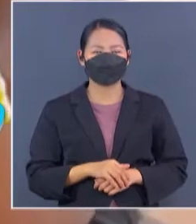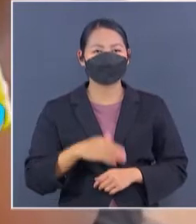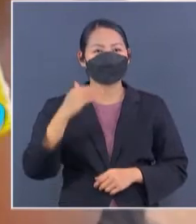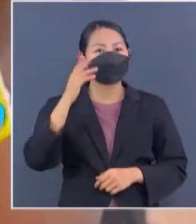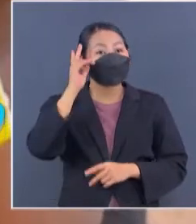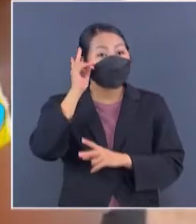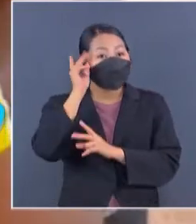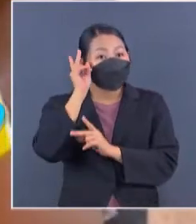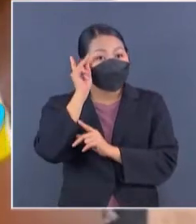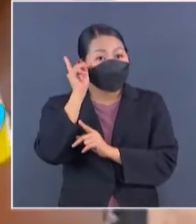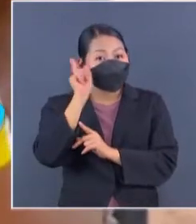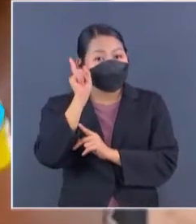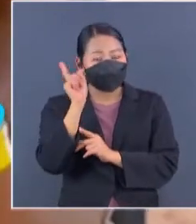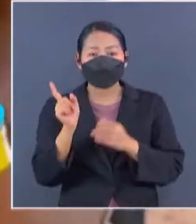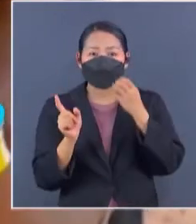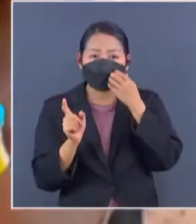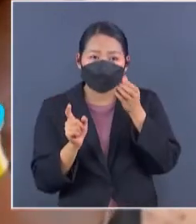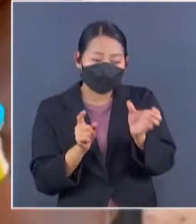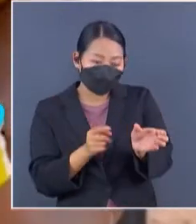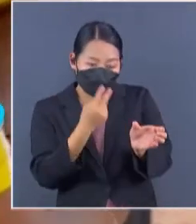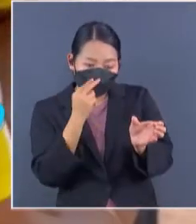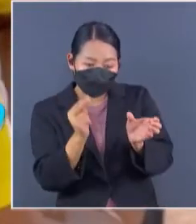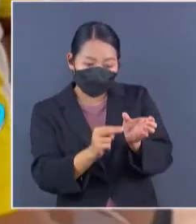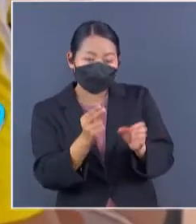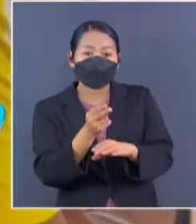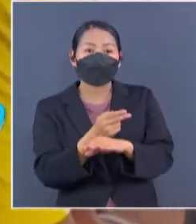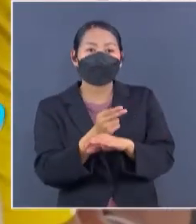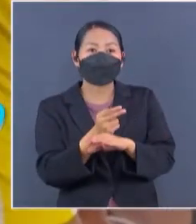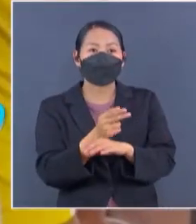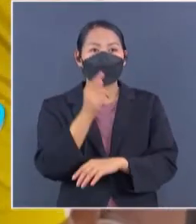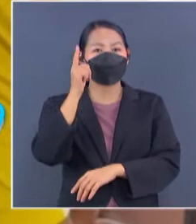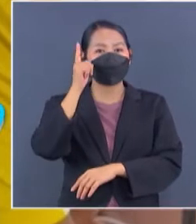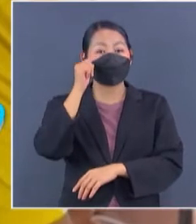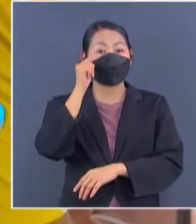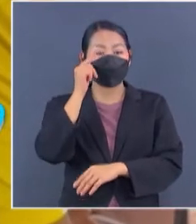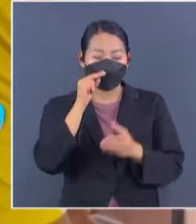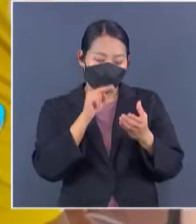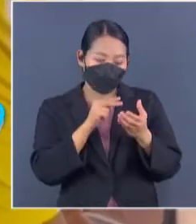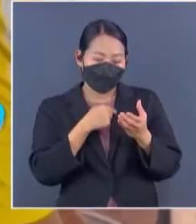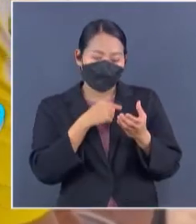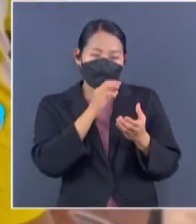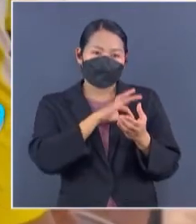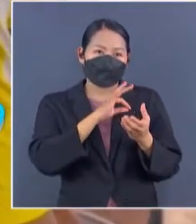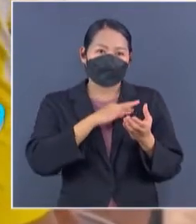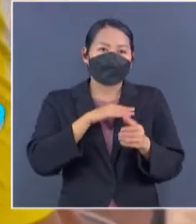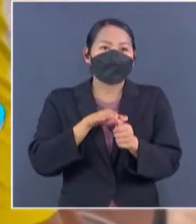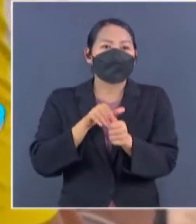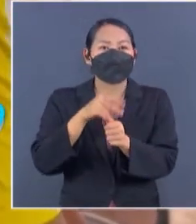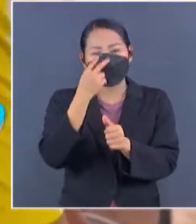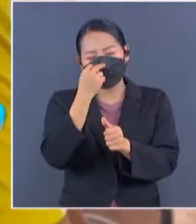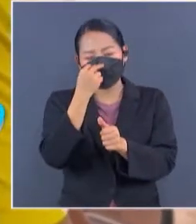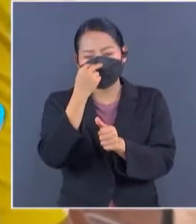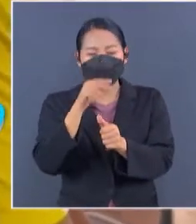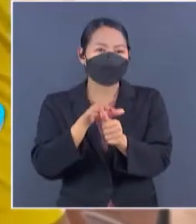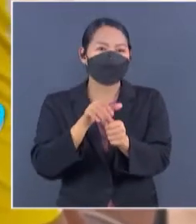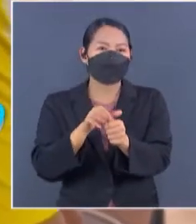คุณแม่ร้องไห้เลยครับร้องไห้ที่ว่านั้นคือสงสารลูกว่าไปตกระกำลำบากต้องเดินเร่ร่อนตามริมข้างท